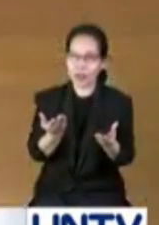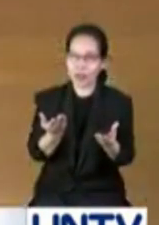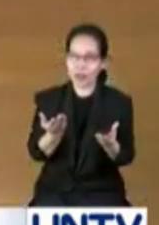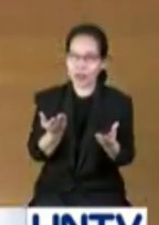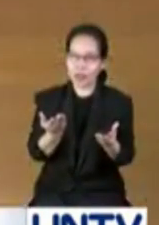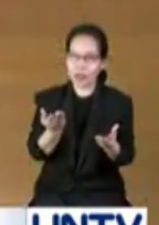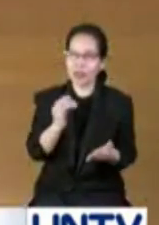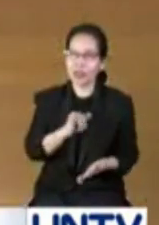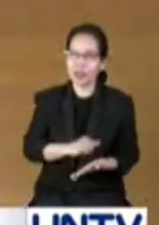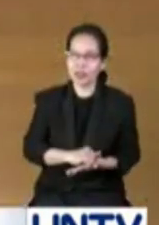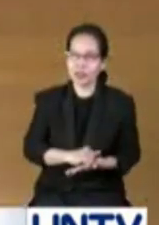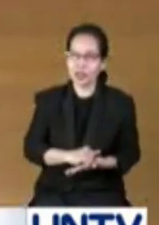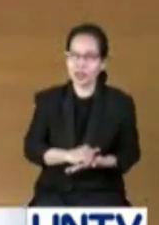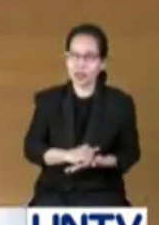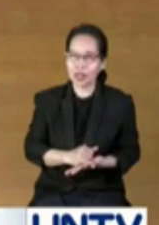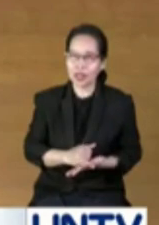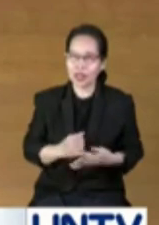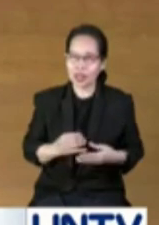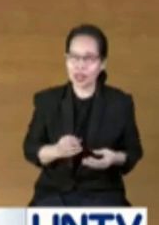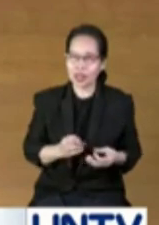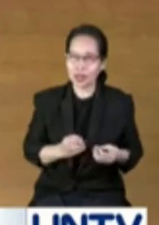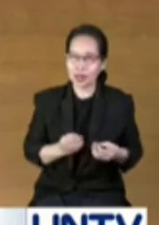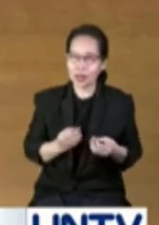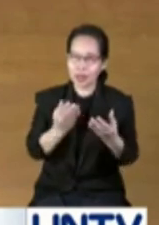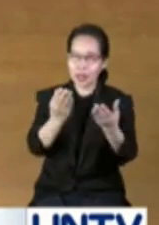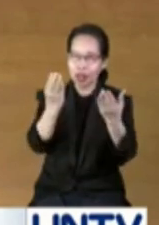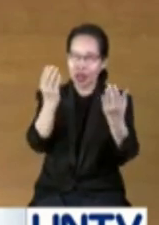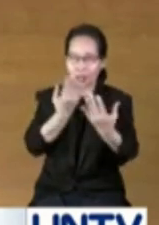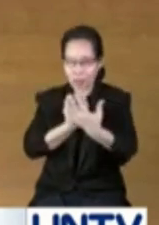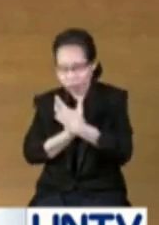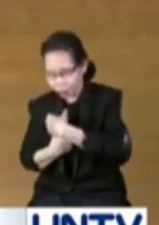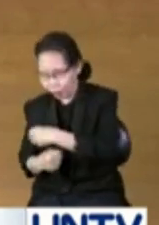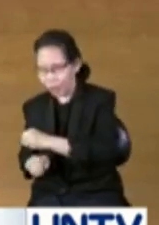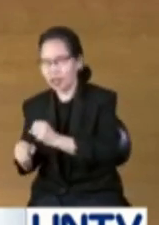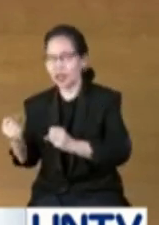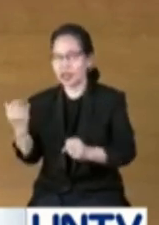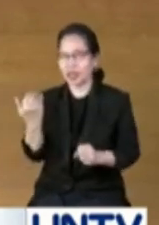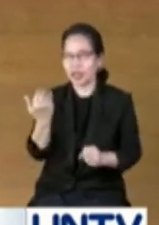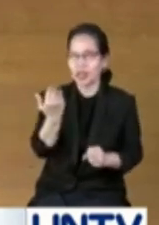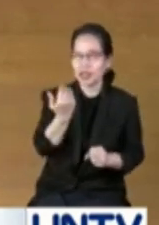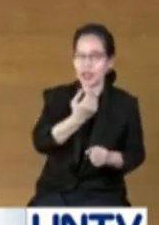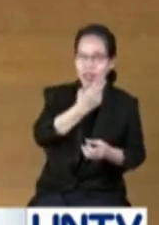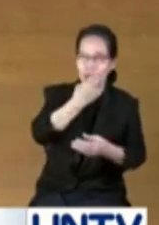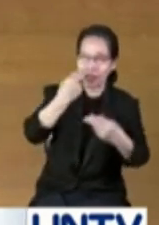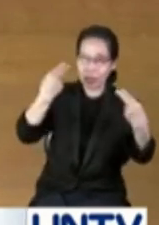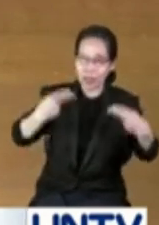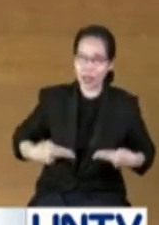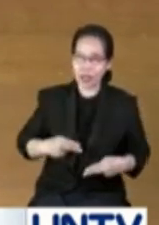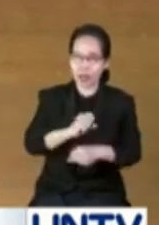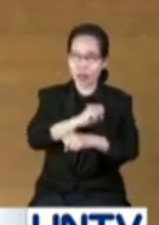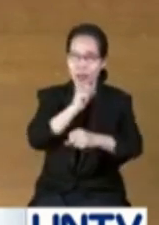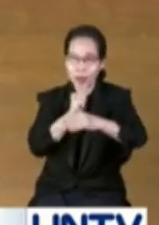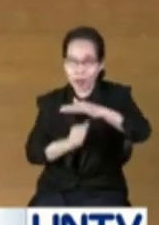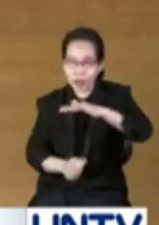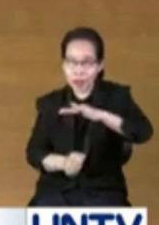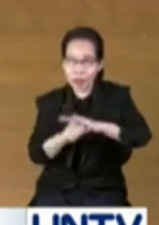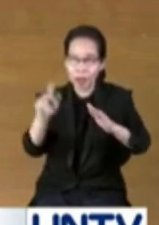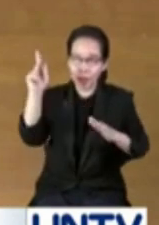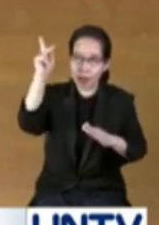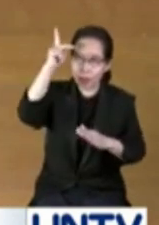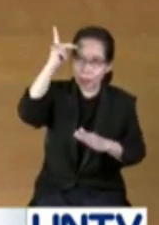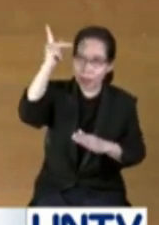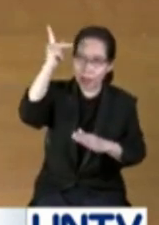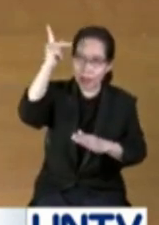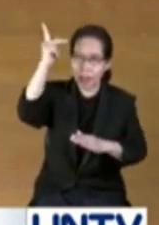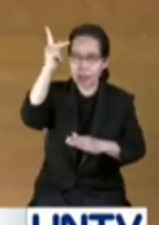Upang masuklian naman natin ang naging sakripisyo ng ating mga health workers sa pribado at pampubliko ng mga ospital